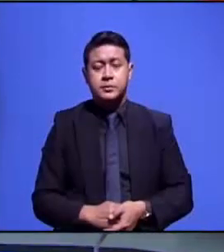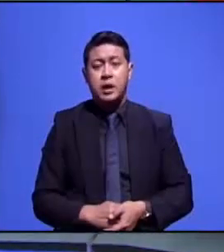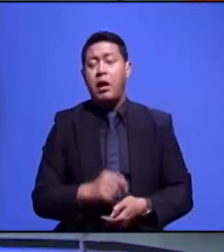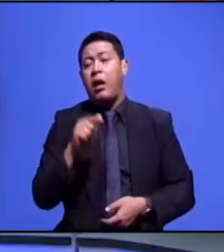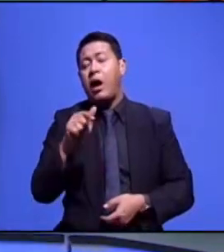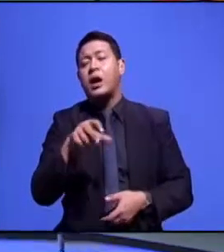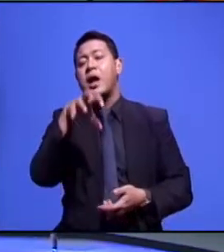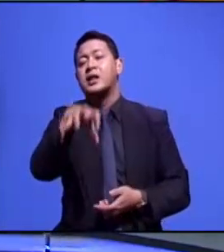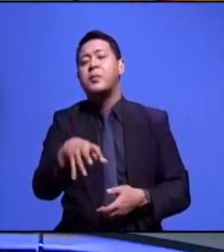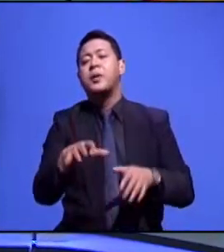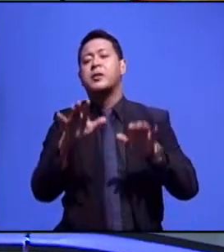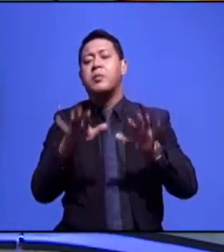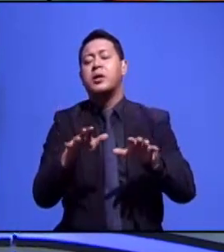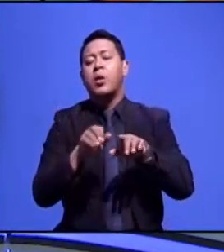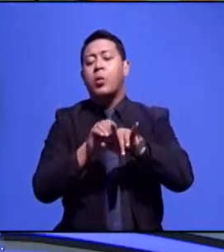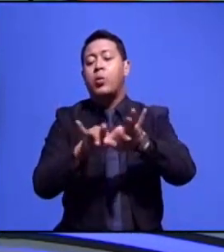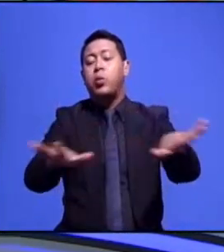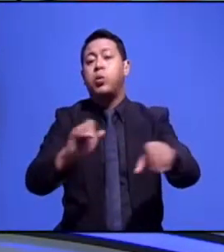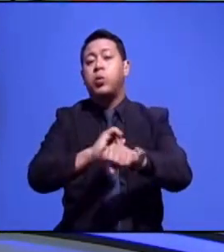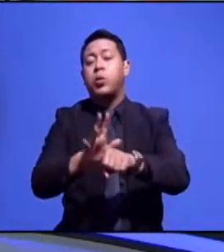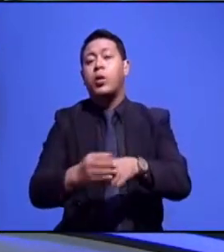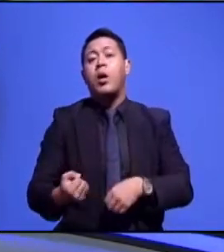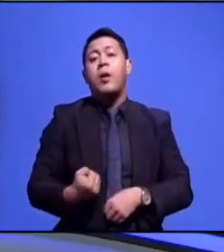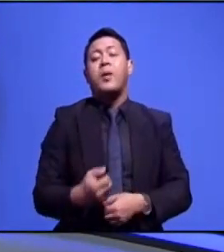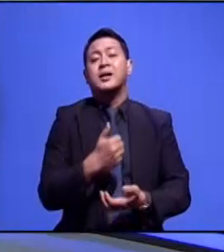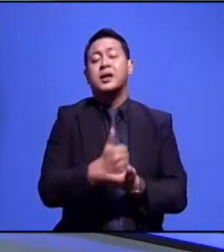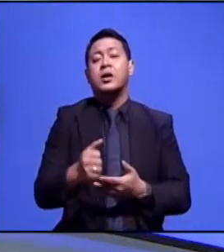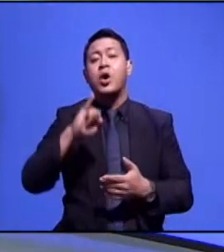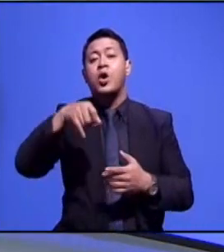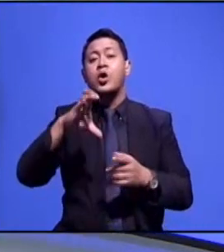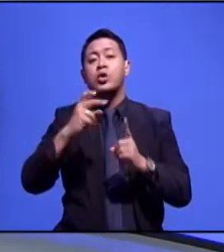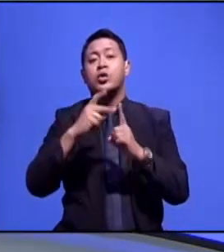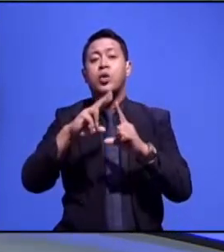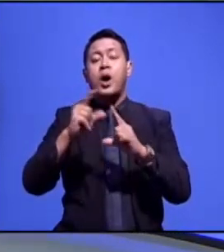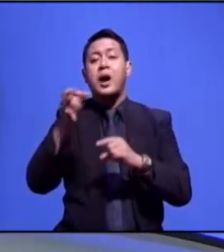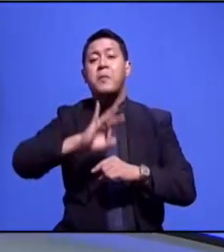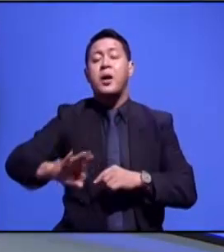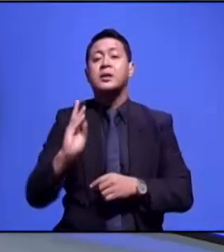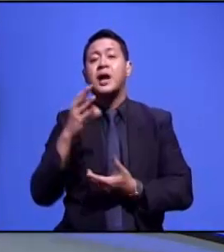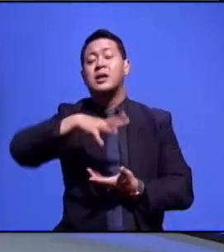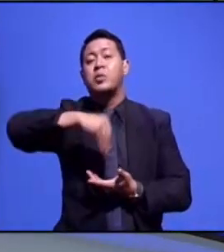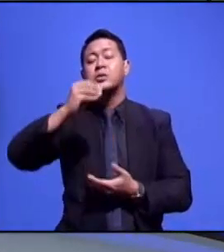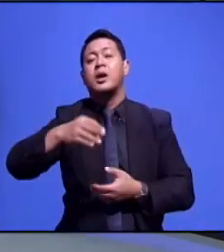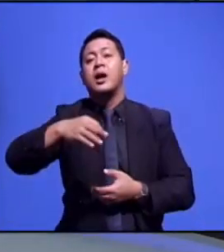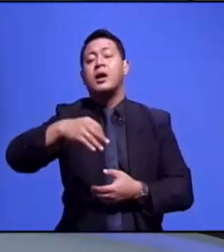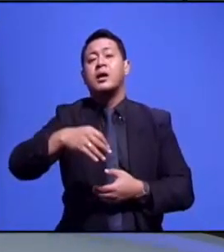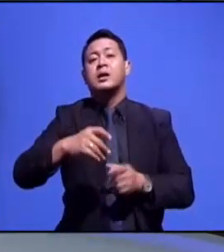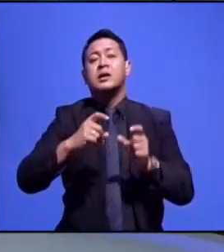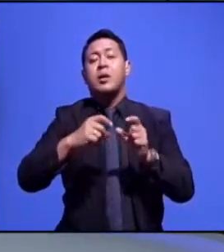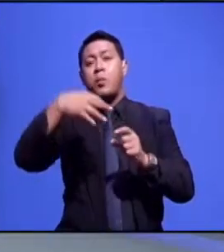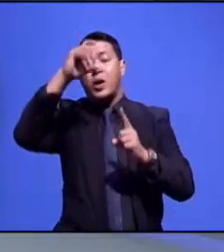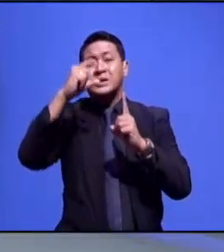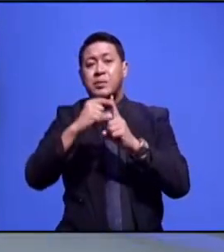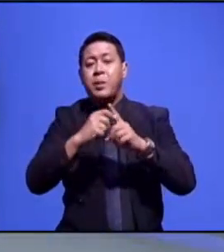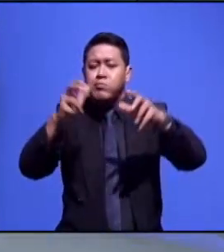Dianggap menjadi lokasi rawan penyebaran COVID-19, pasar tradisional Johar Baru, Jakarta Pusat, Rabu pagi dirazia Satpol PP, TNI,